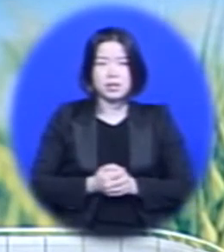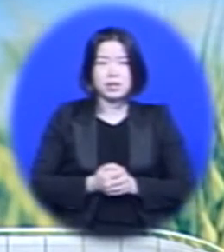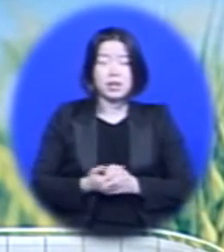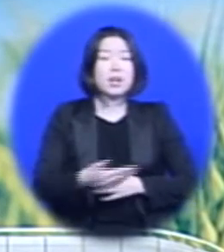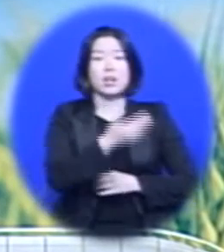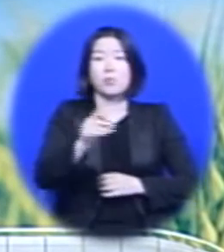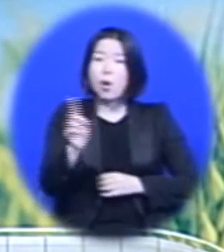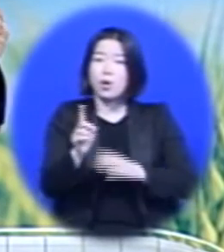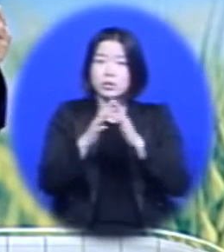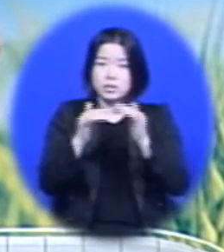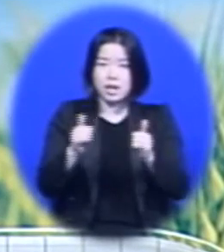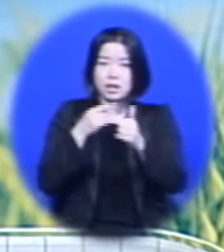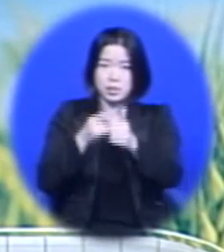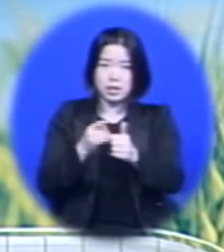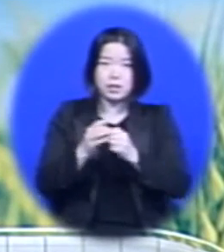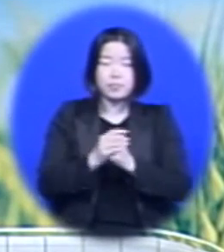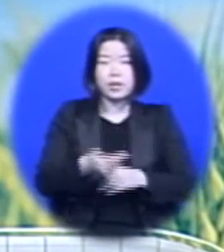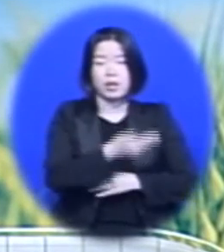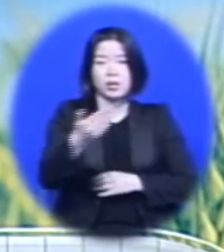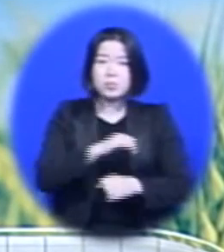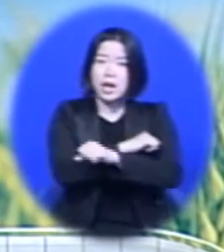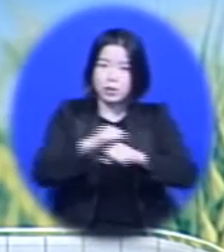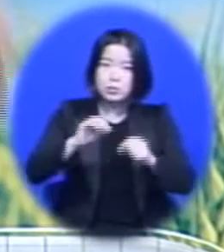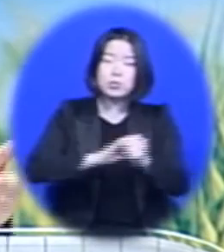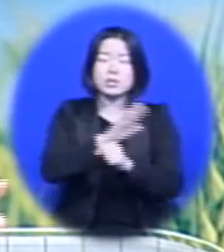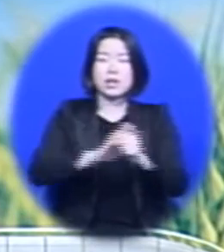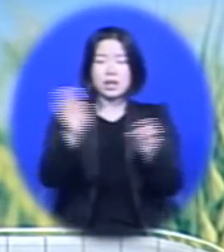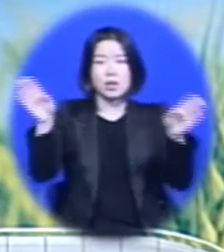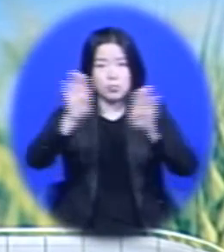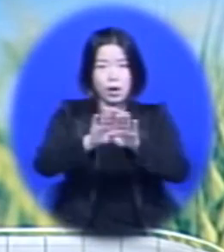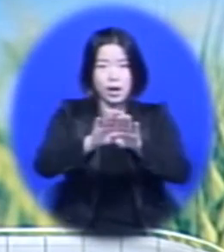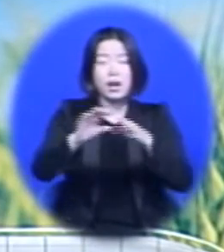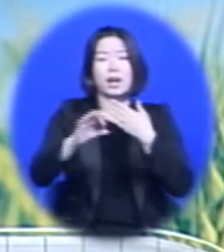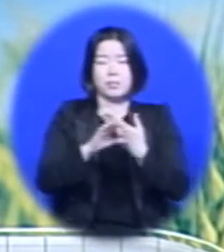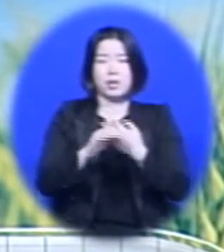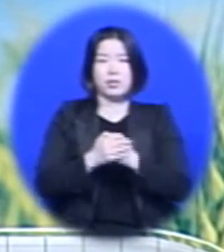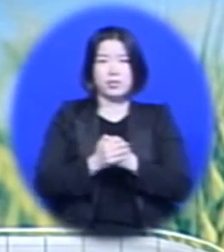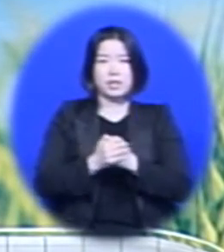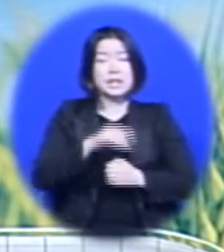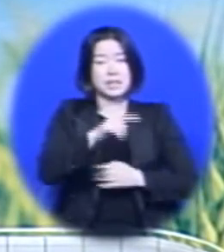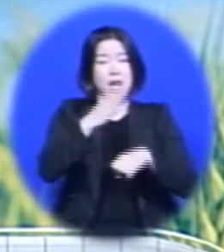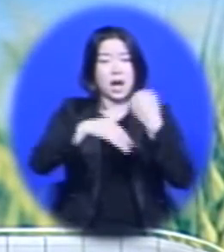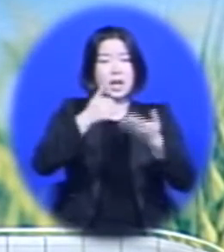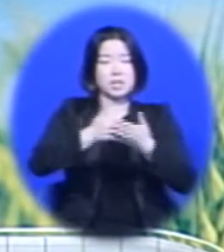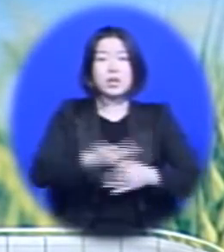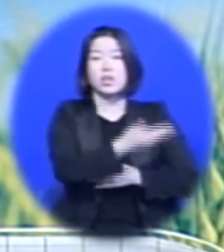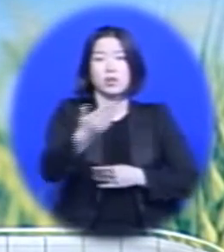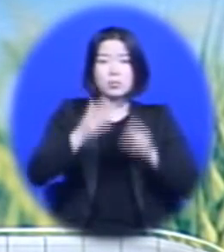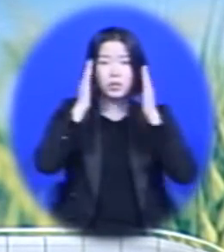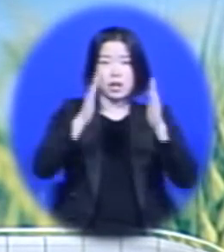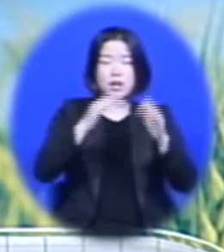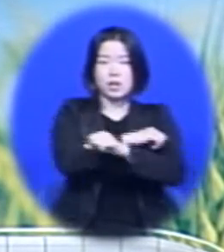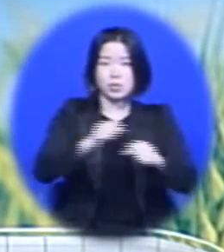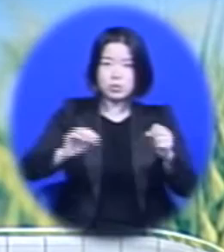여러분이 어떤 사람에게 여러분이 용서와 사랑의 문을 닫아버리면 그것은 하나님이 여러분을 향한